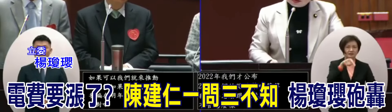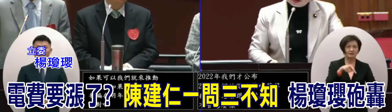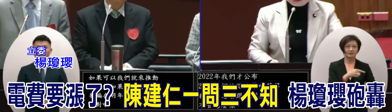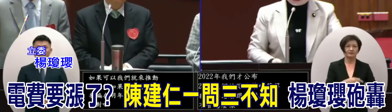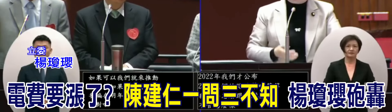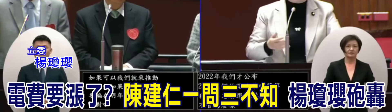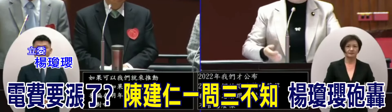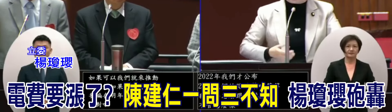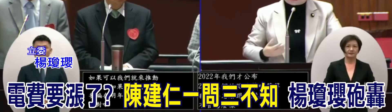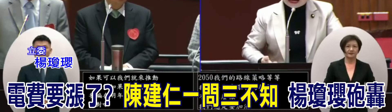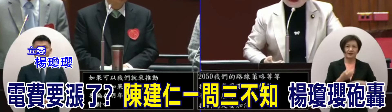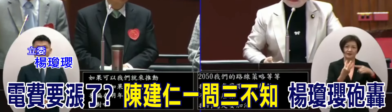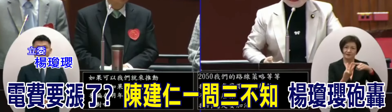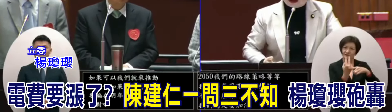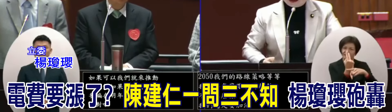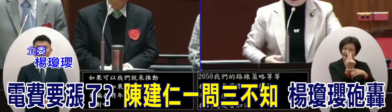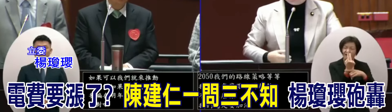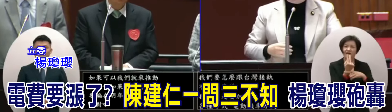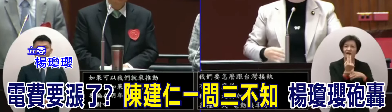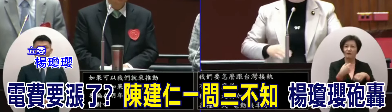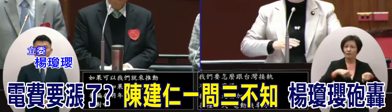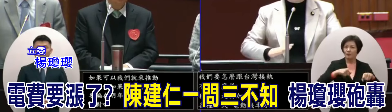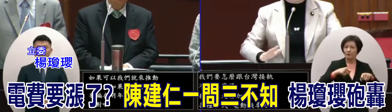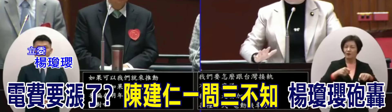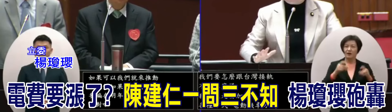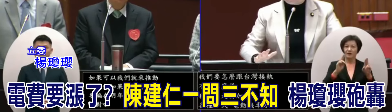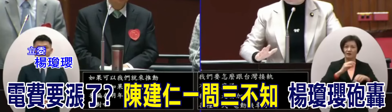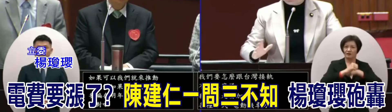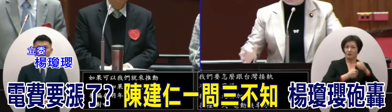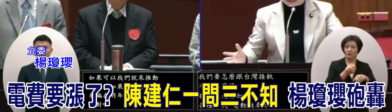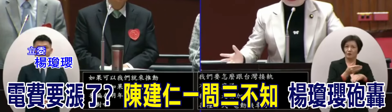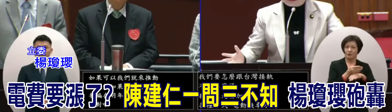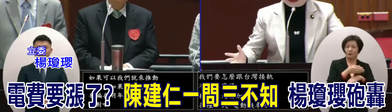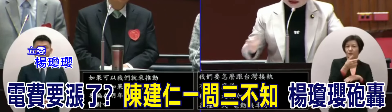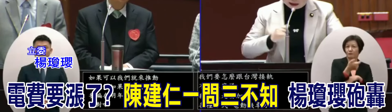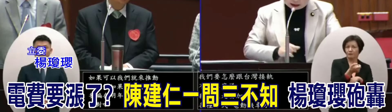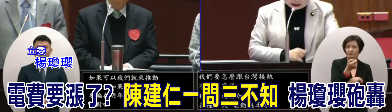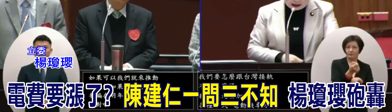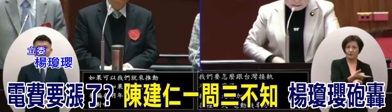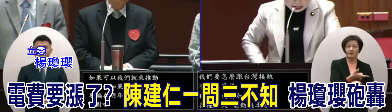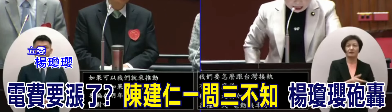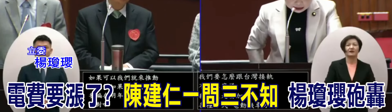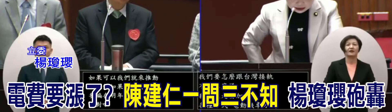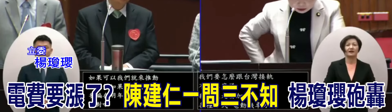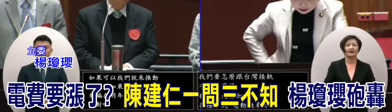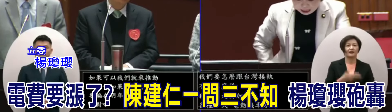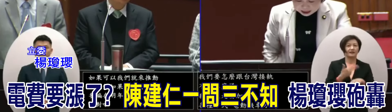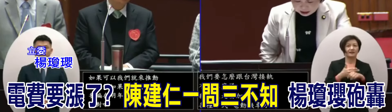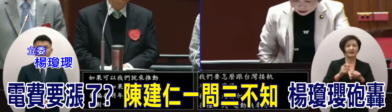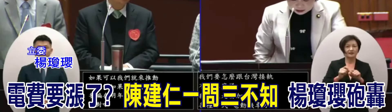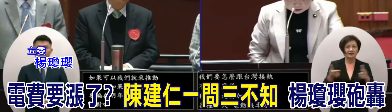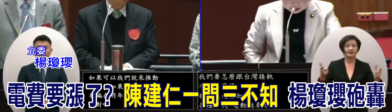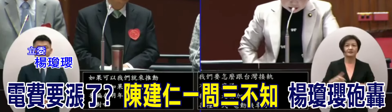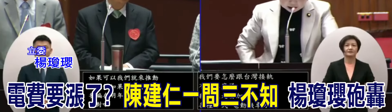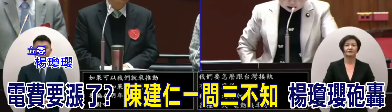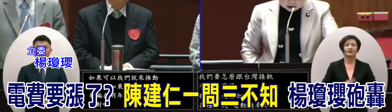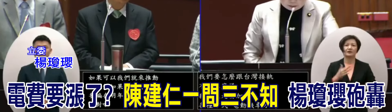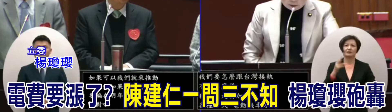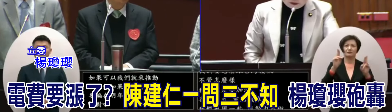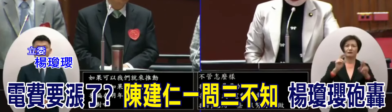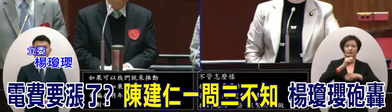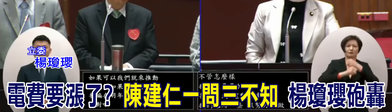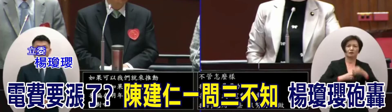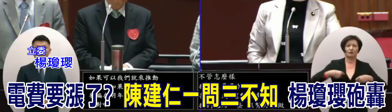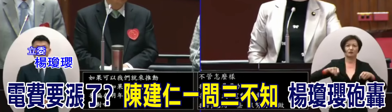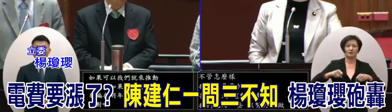乎3个有2台哦，那我们各种方式去达到这样的一个成效。但是我们看到电动机车的